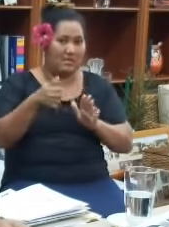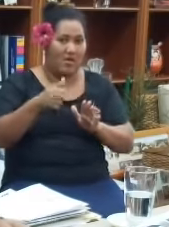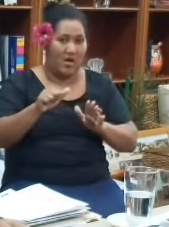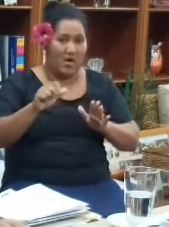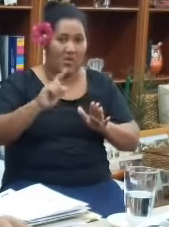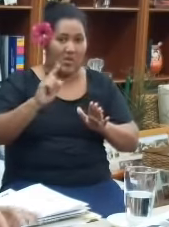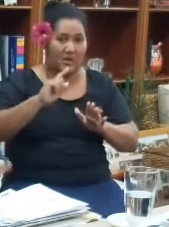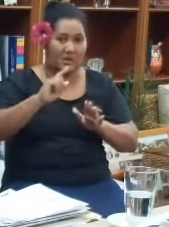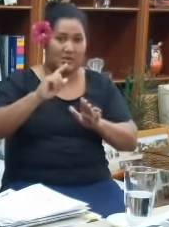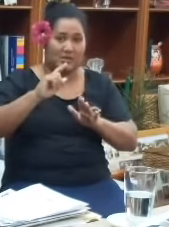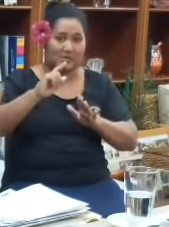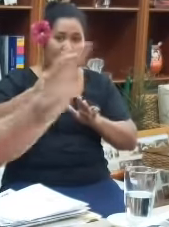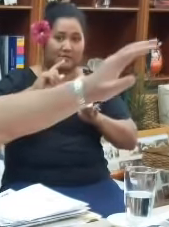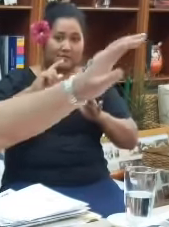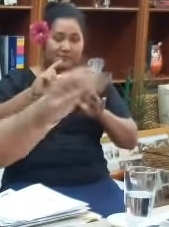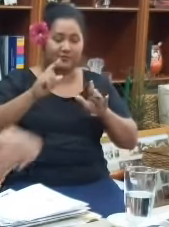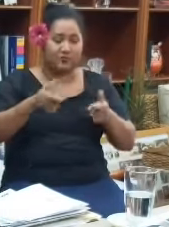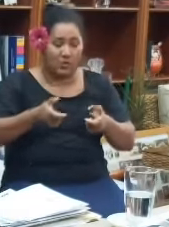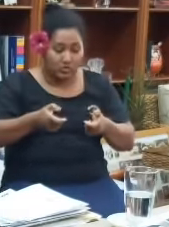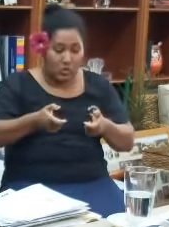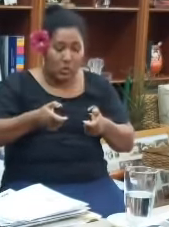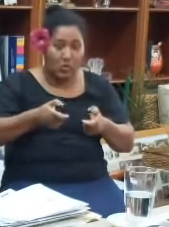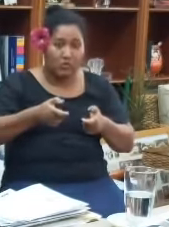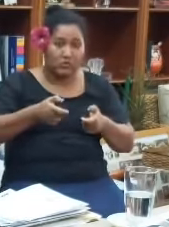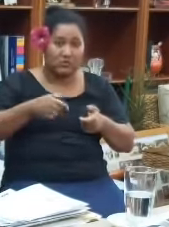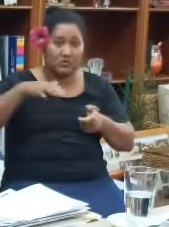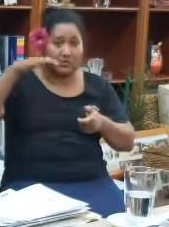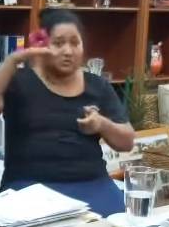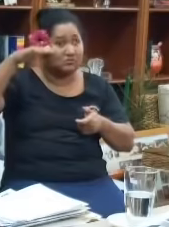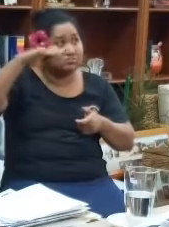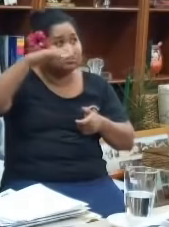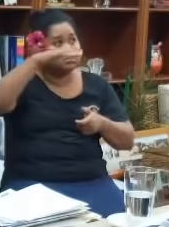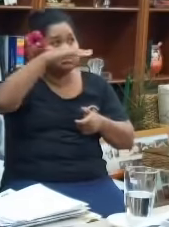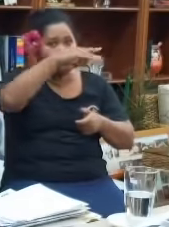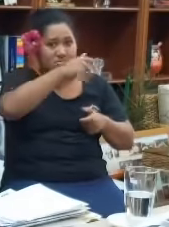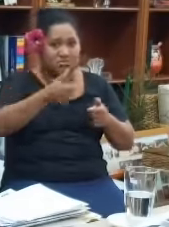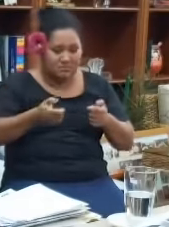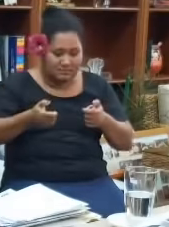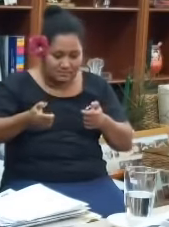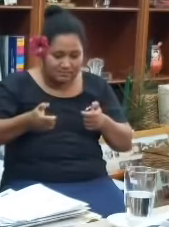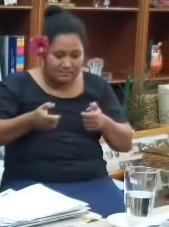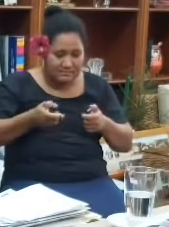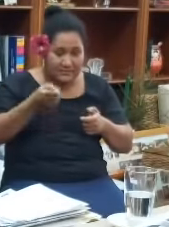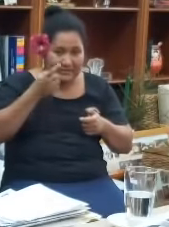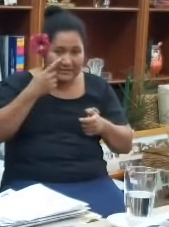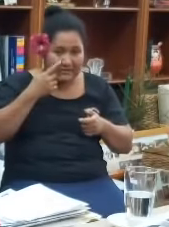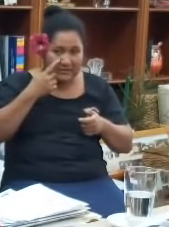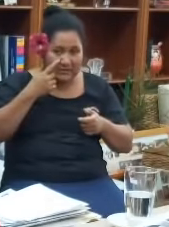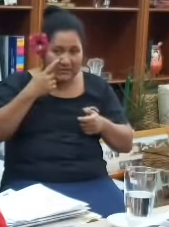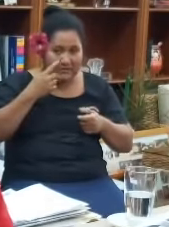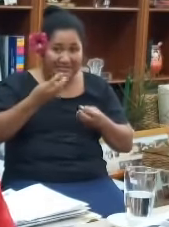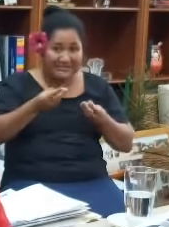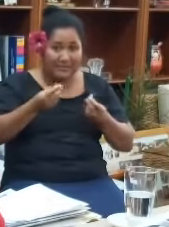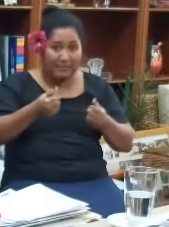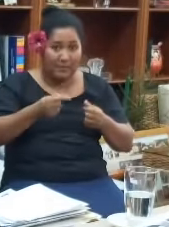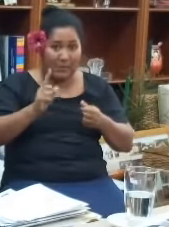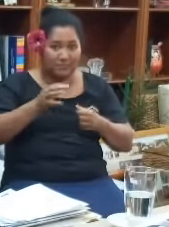drones e mo kwa pu le le mai ai ka mai vale le e pu le le mai ai ia i si fa ko anga i fa la